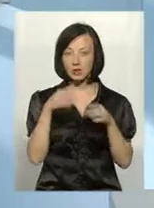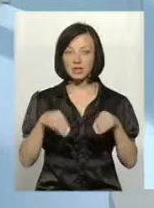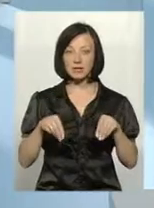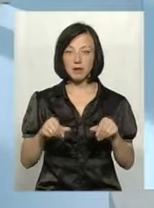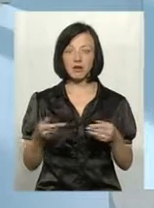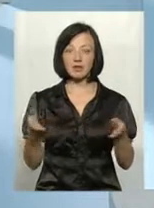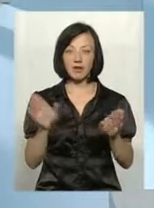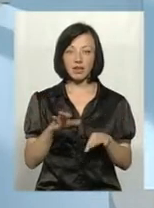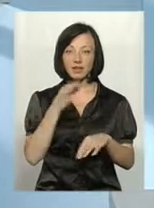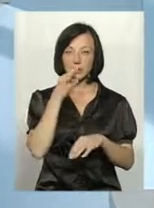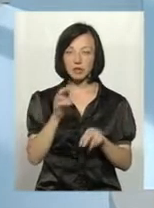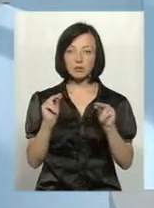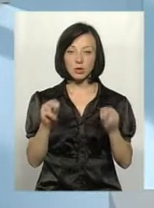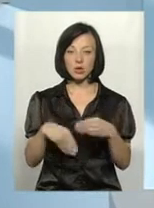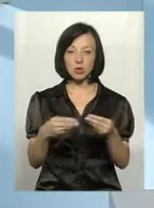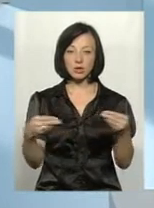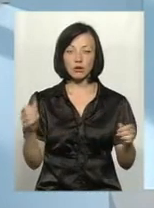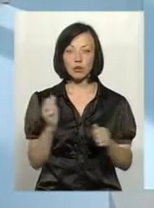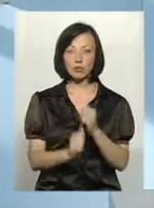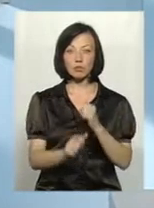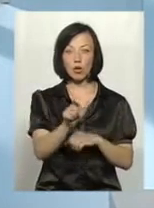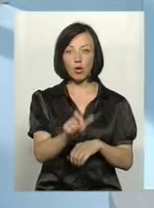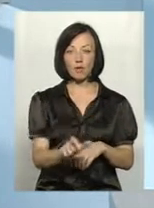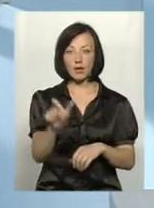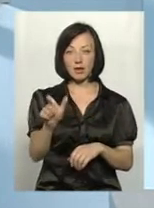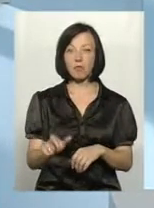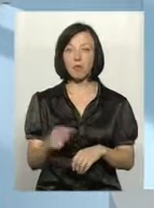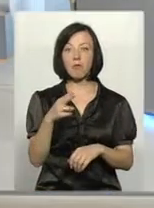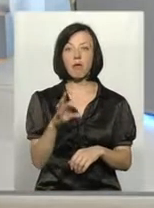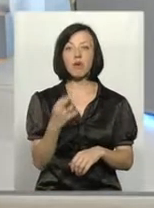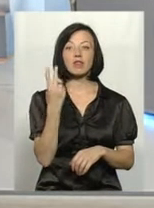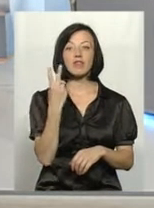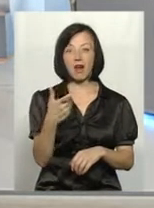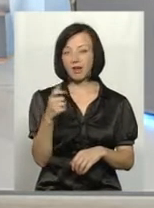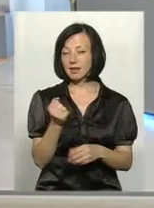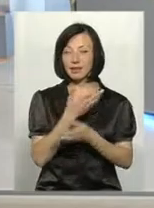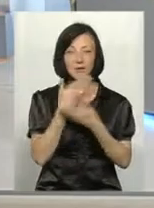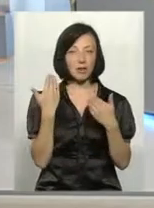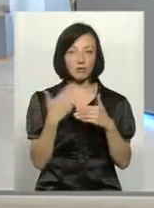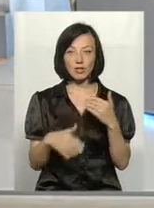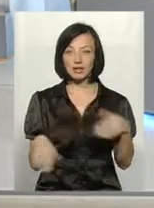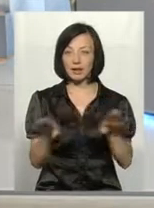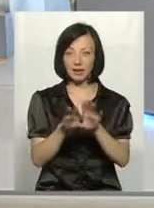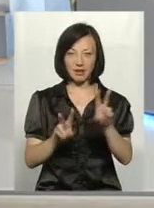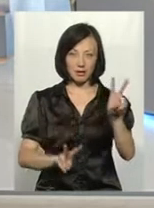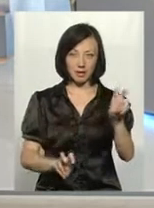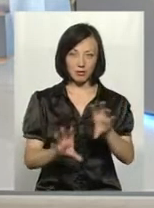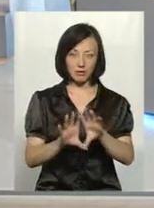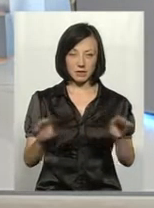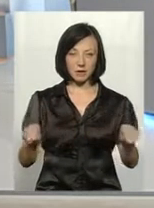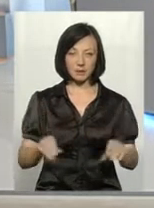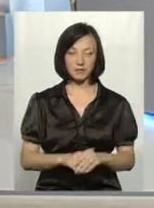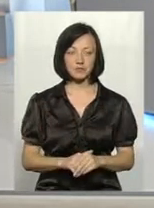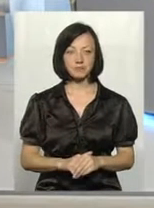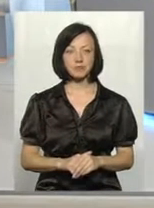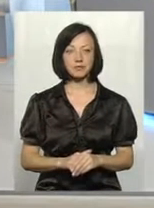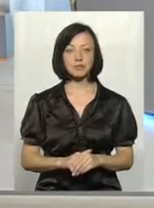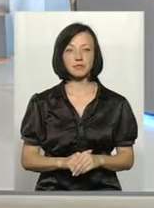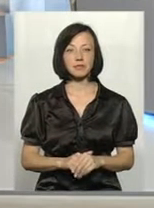давайте скажемо чесно, роздати кожному громадянину по 2 гектари України немає вже. Все, закрили ми цю тему.